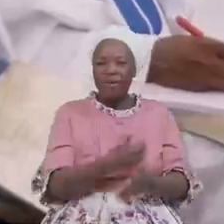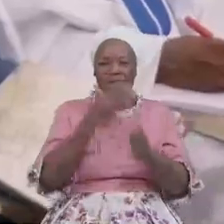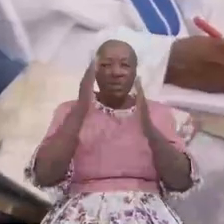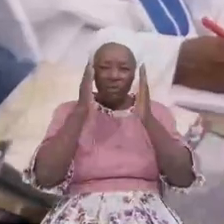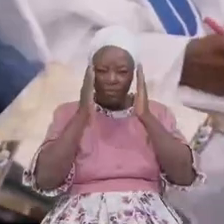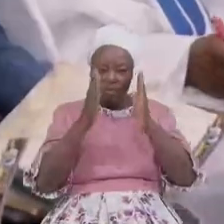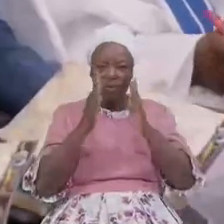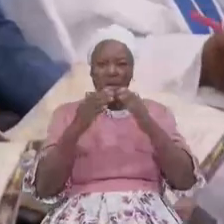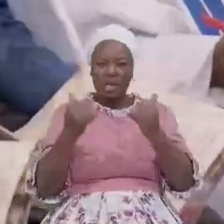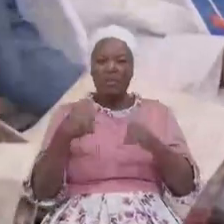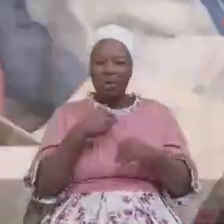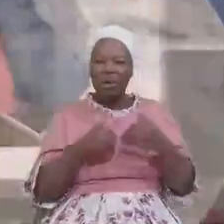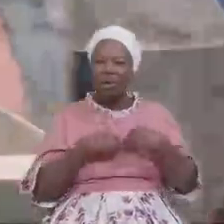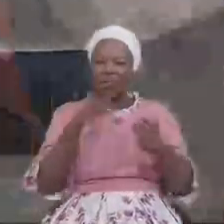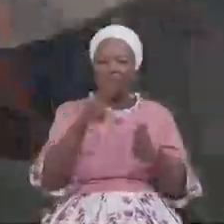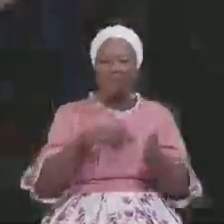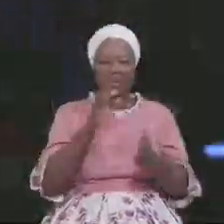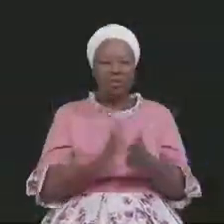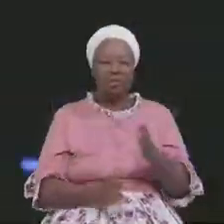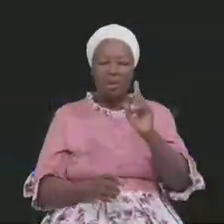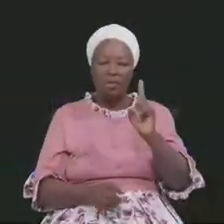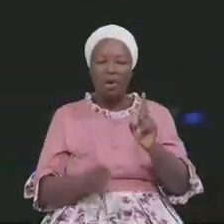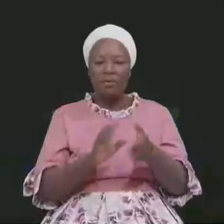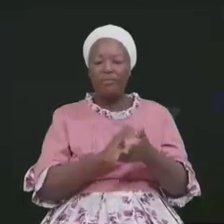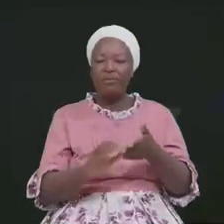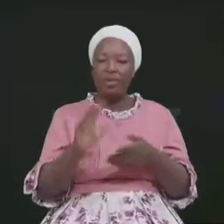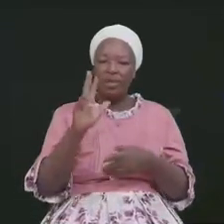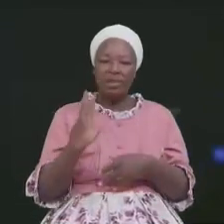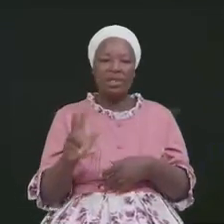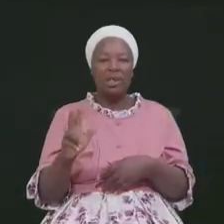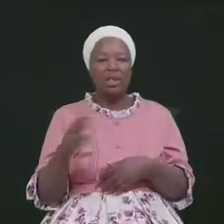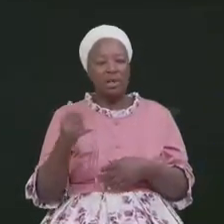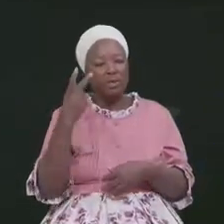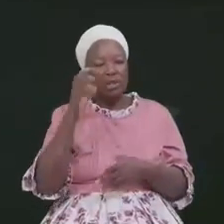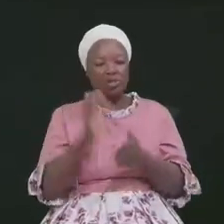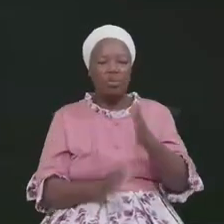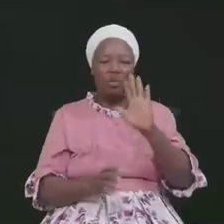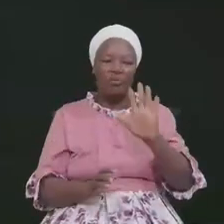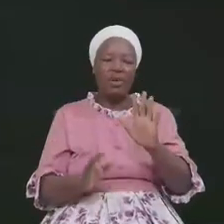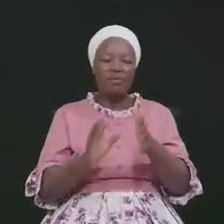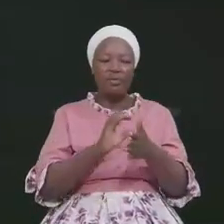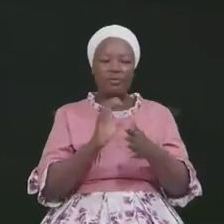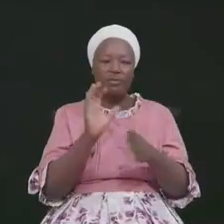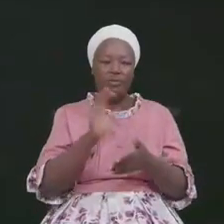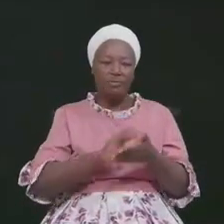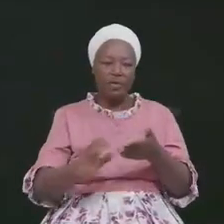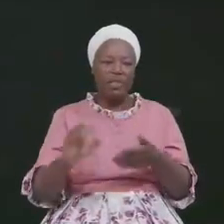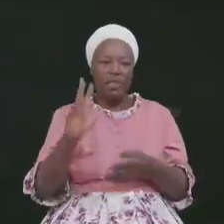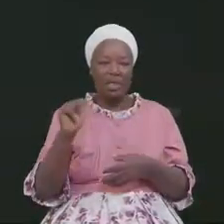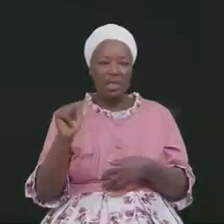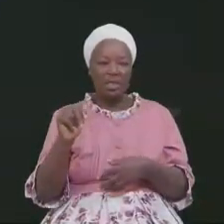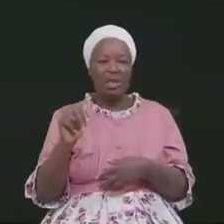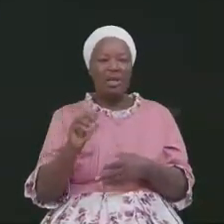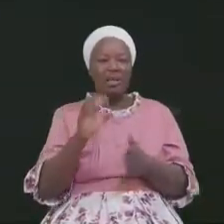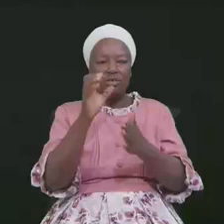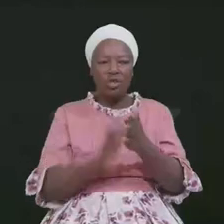Nous avons déjà lu le chapitre 1, 3 à 9. Voyons le chapitre 5, 13. Chapitre